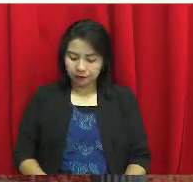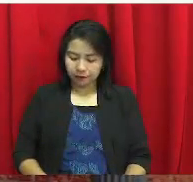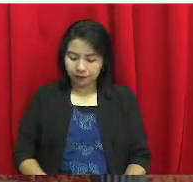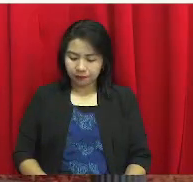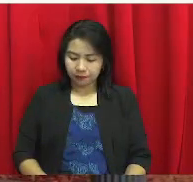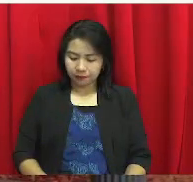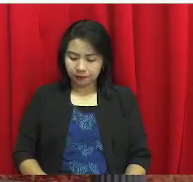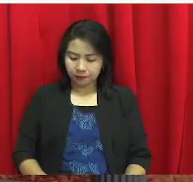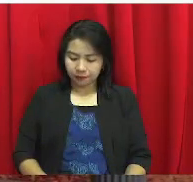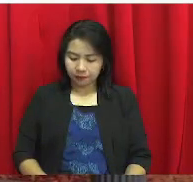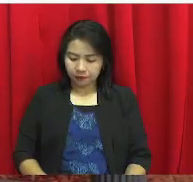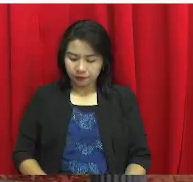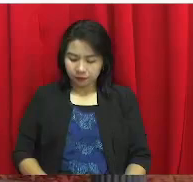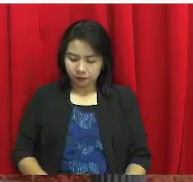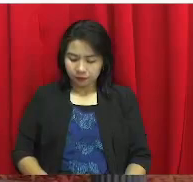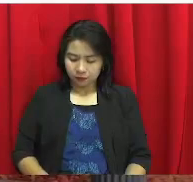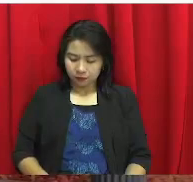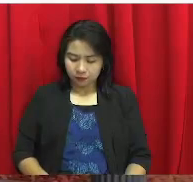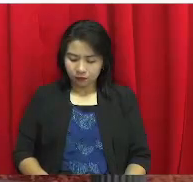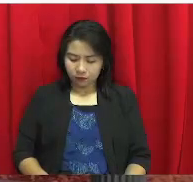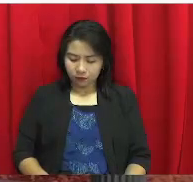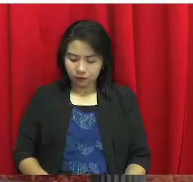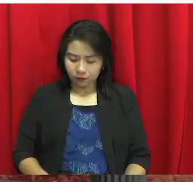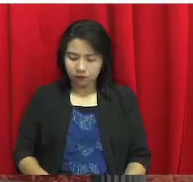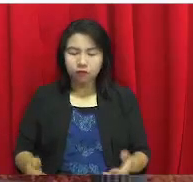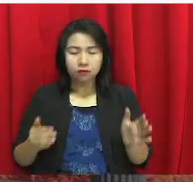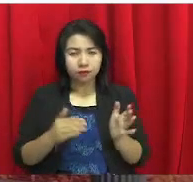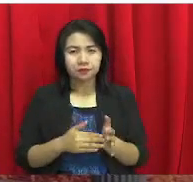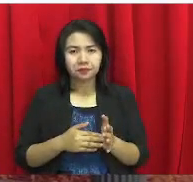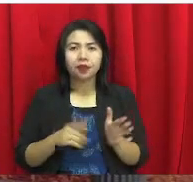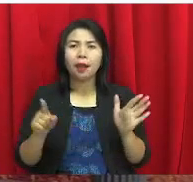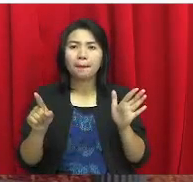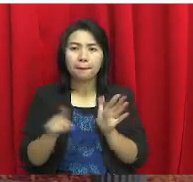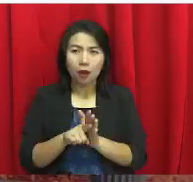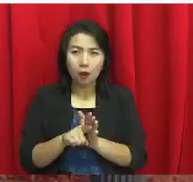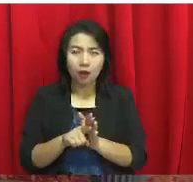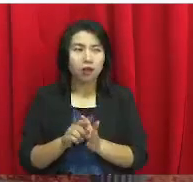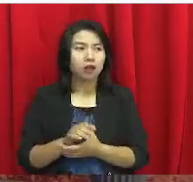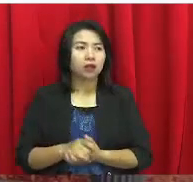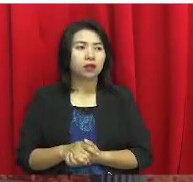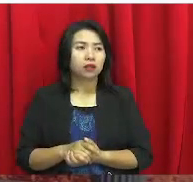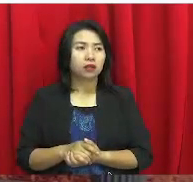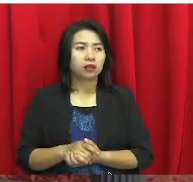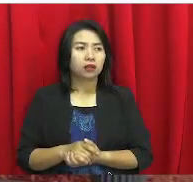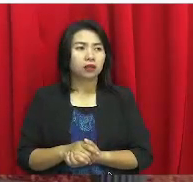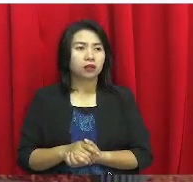You see that, brethren? Hindi pa pwede. Alright?